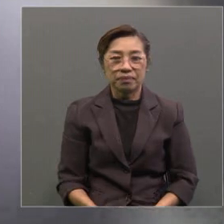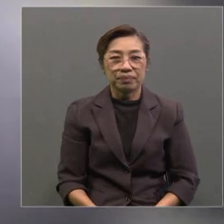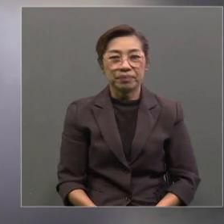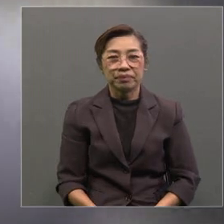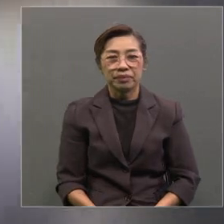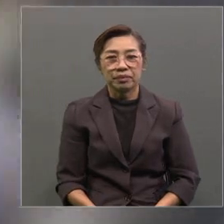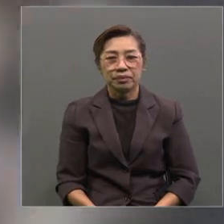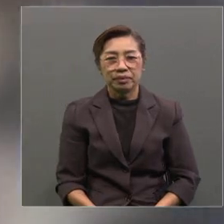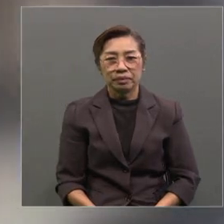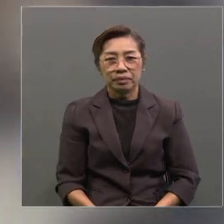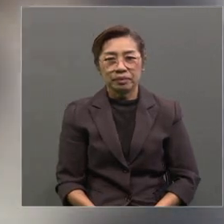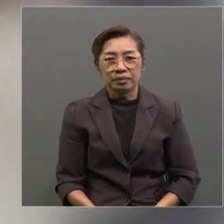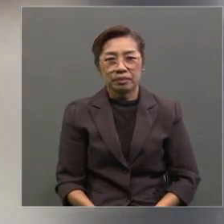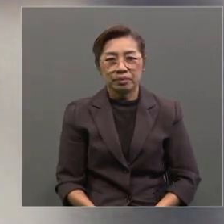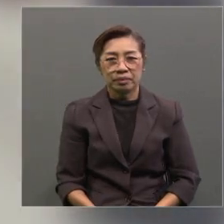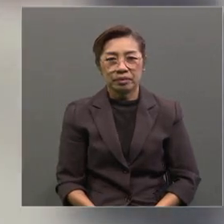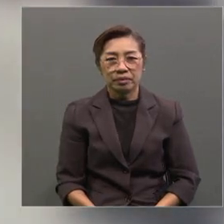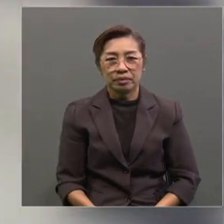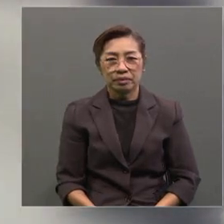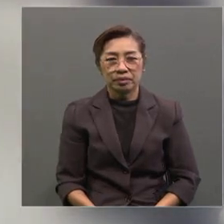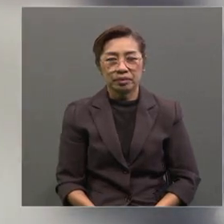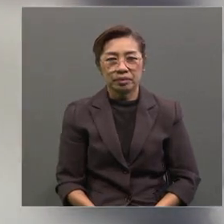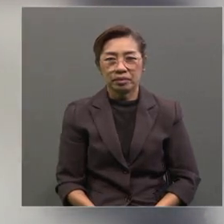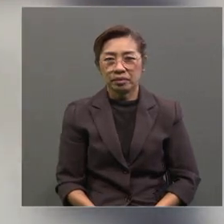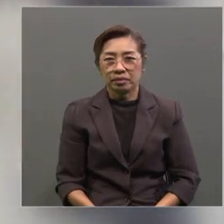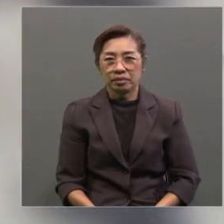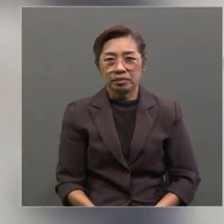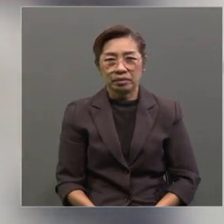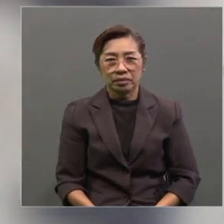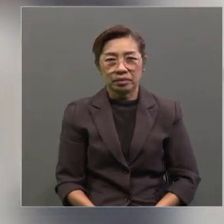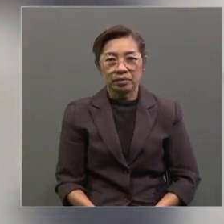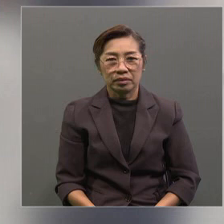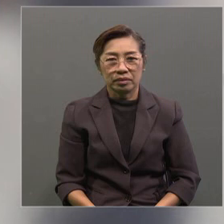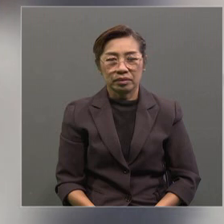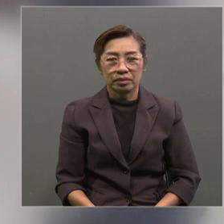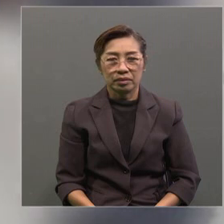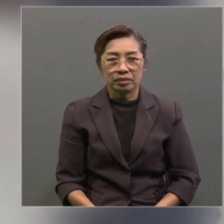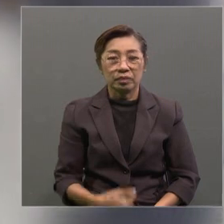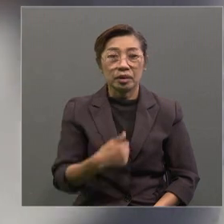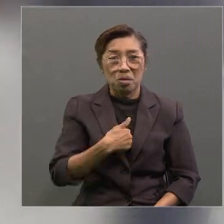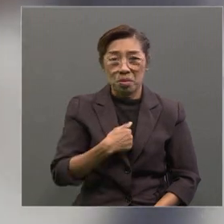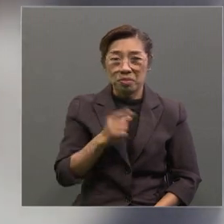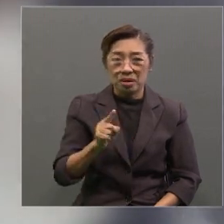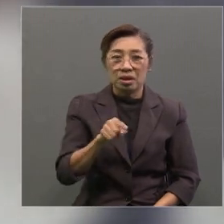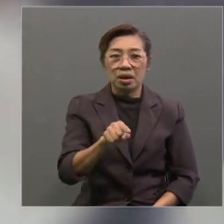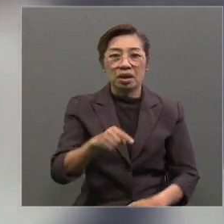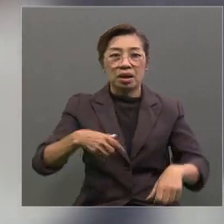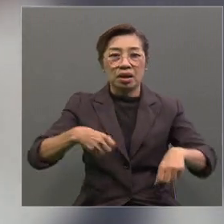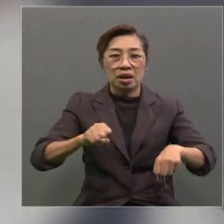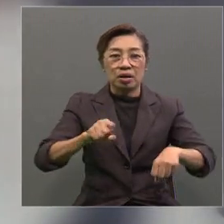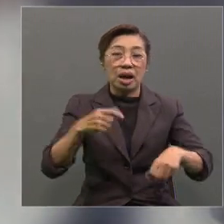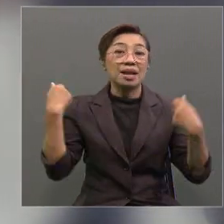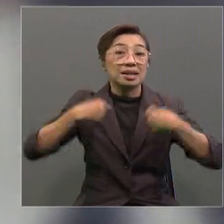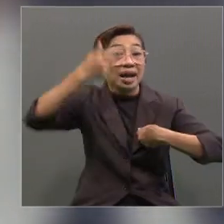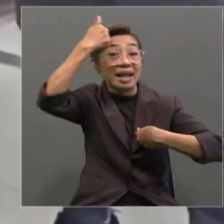ถูกโดนที่ไหนว่าที่มา ไม่ถูกโดน น ะ เ ด็ก เด็ก ความ ฟัน ข้างนั้นคนผมก็ต้องไปส่งแฟน แฟนผมเหรอ ใ